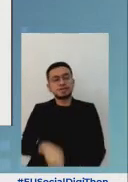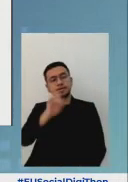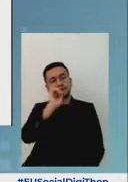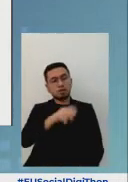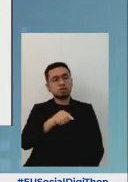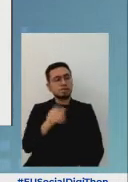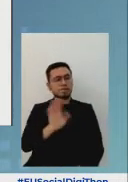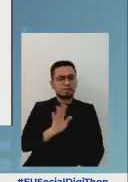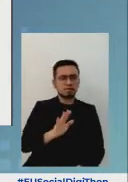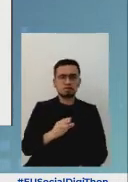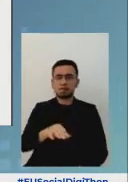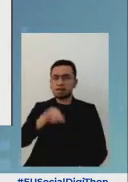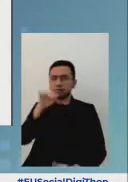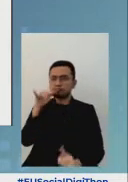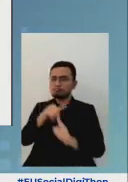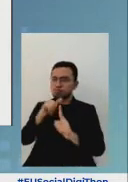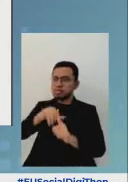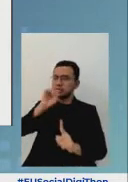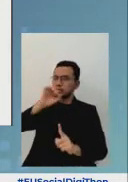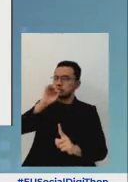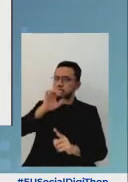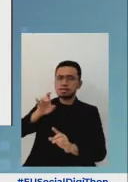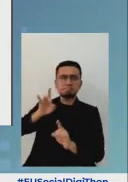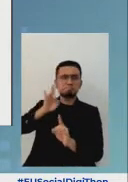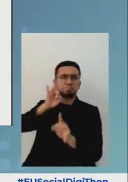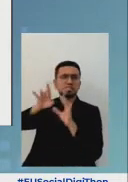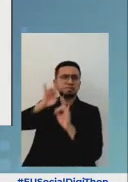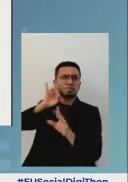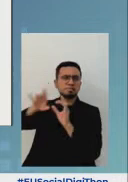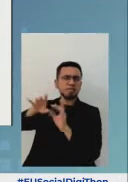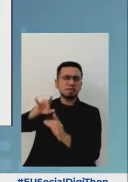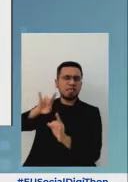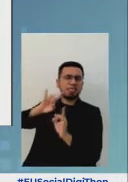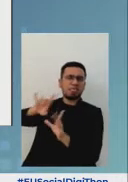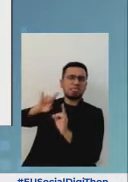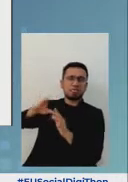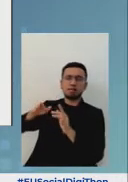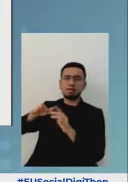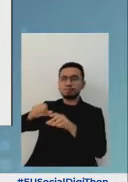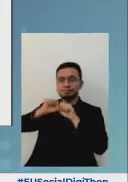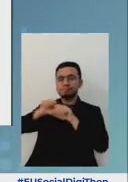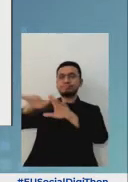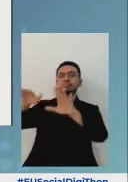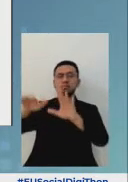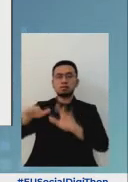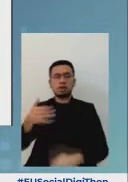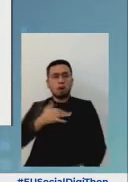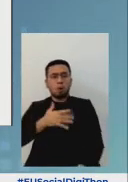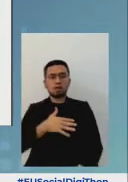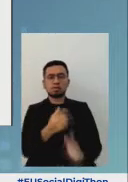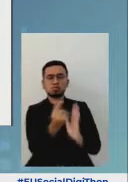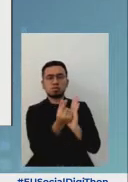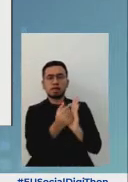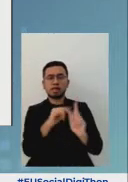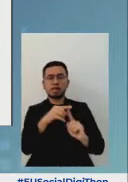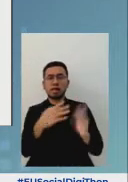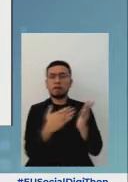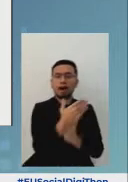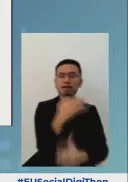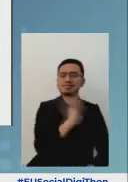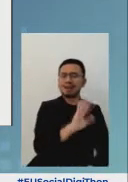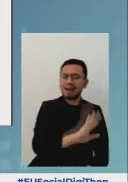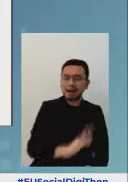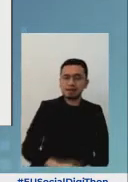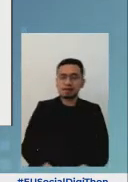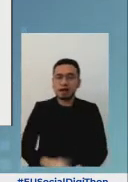ITE. Kamu mengujar kebencian, ya, mengumbar iri hati kamu, ya, ego kamu. Lalu kamu